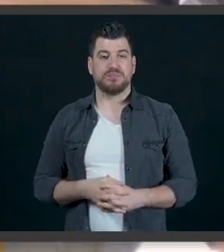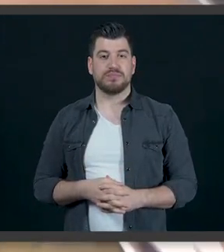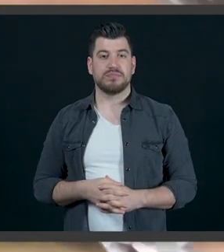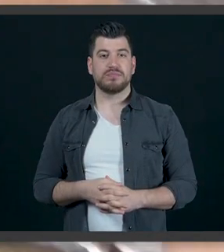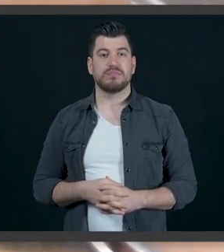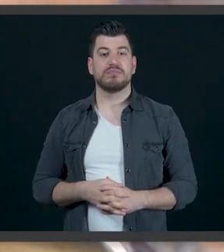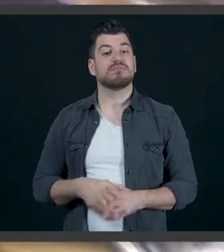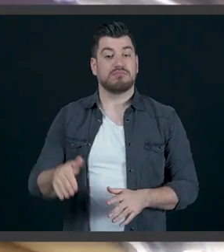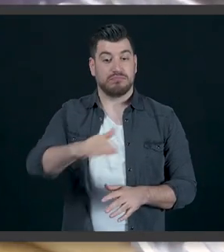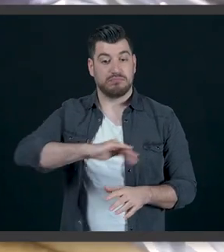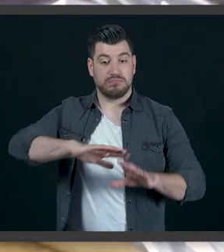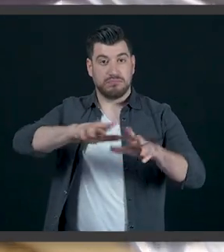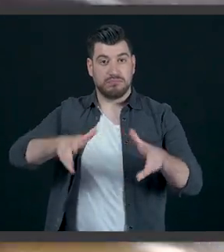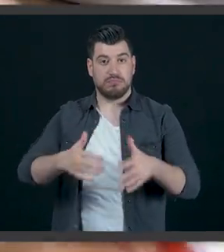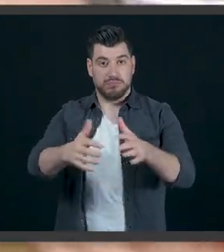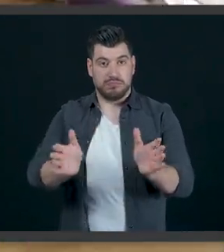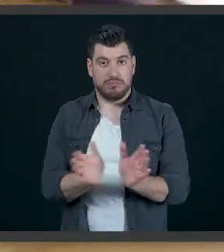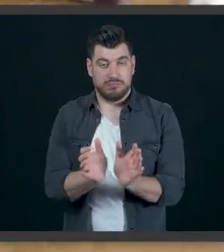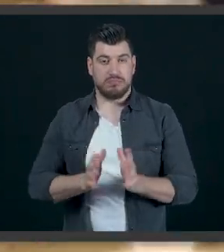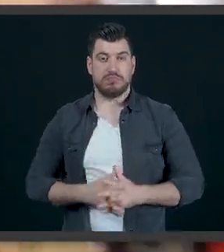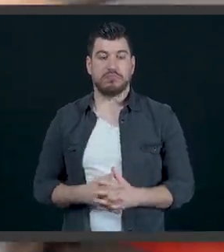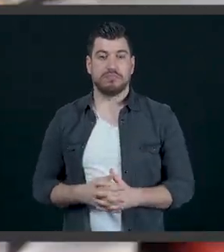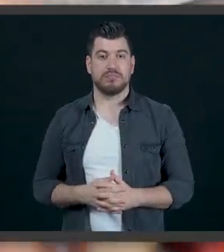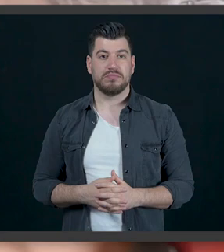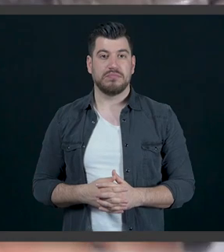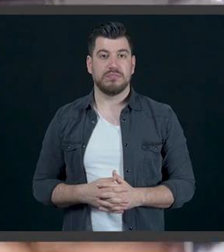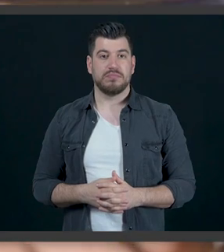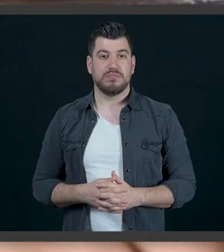και θα τυλίξετε καλά από πάνω.